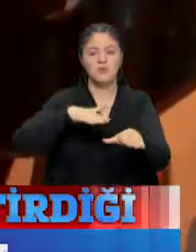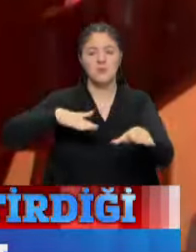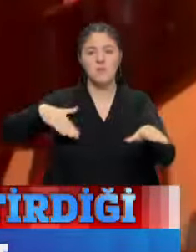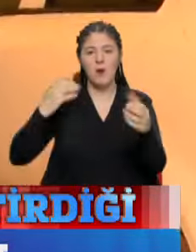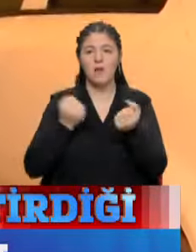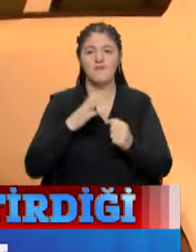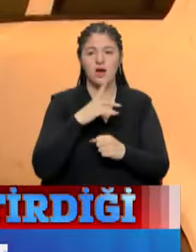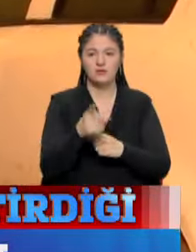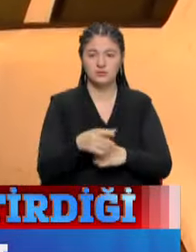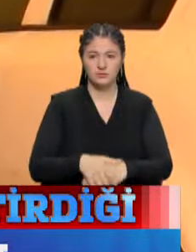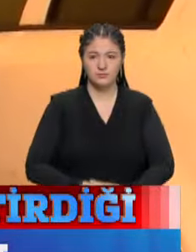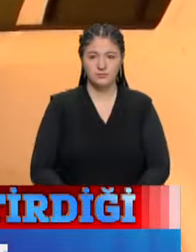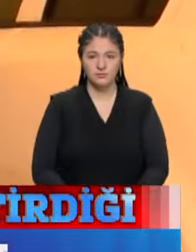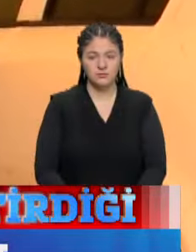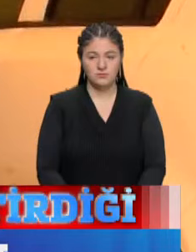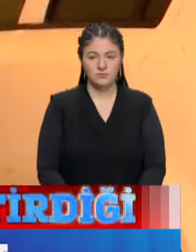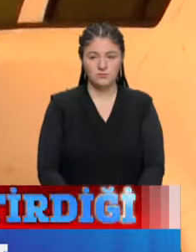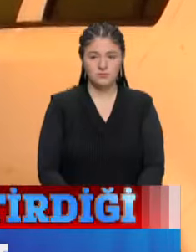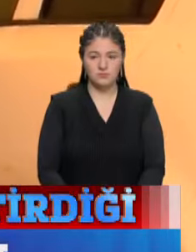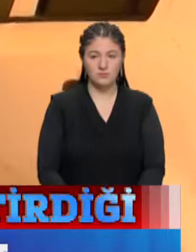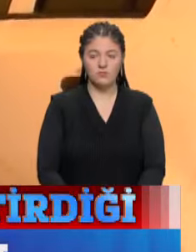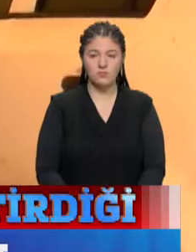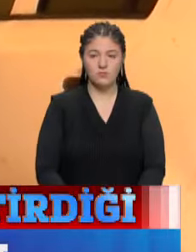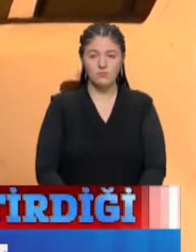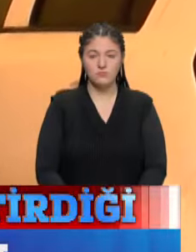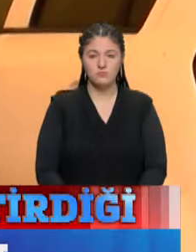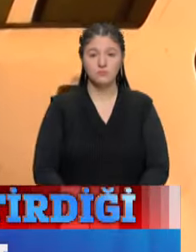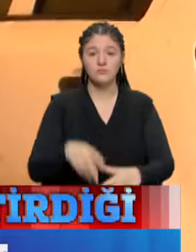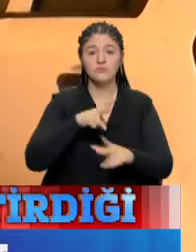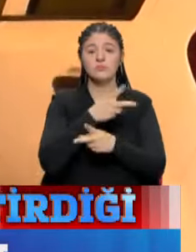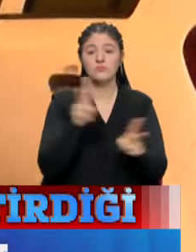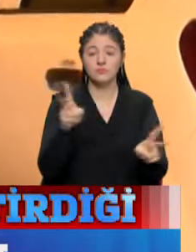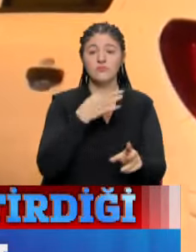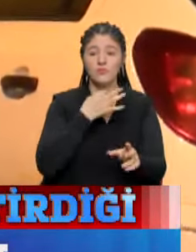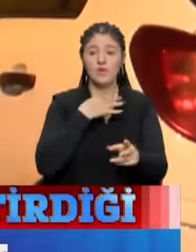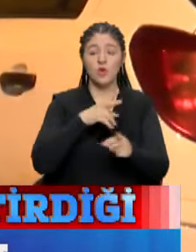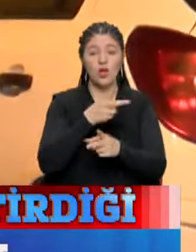etmiş otomobil vardı. Yolu açın arkadaşlar. İtfaiye girmiyor. Yolu açın. Burası